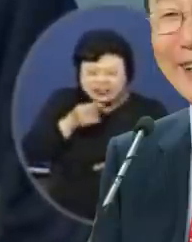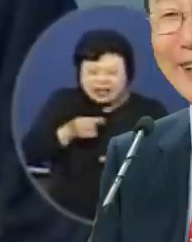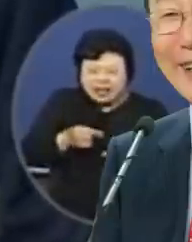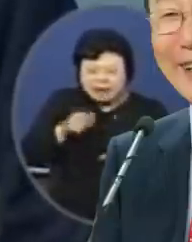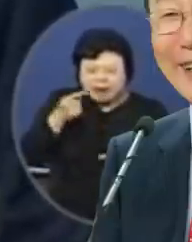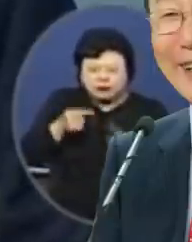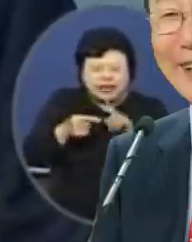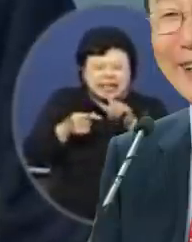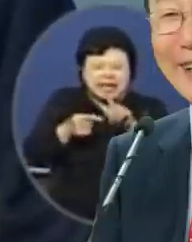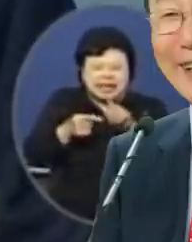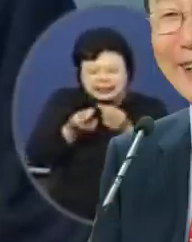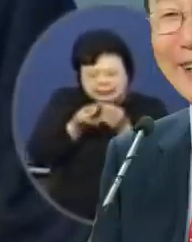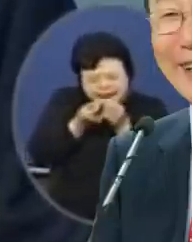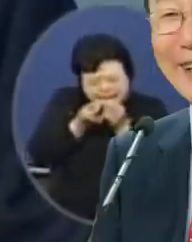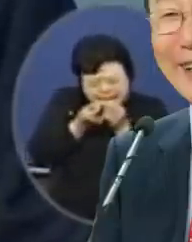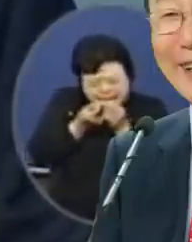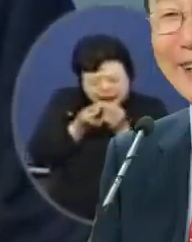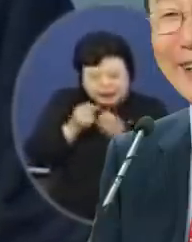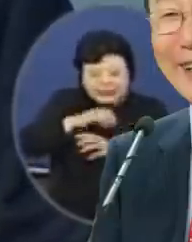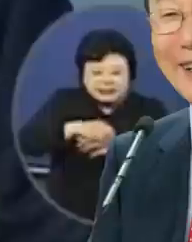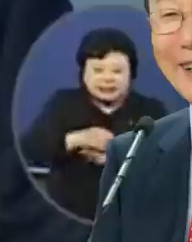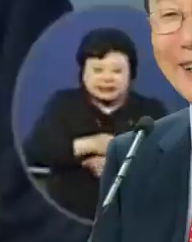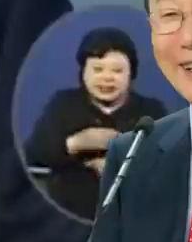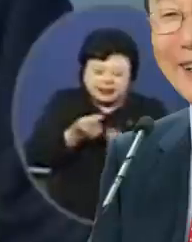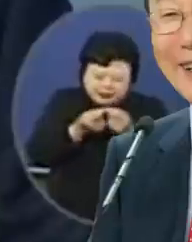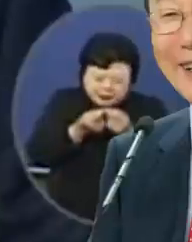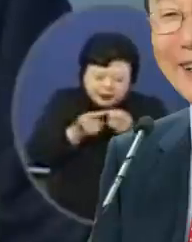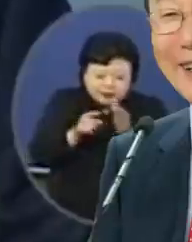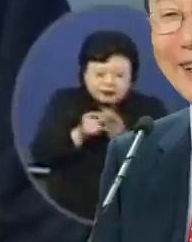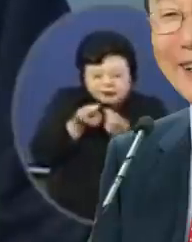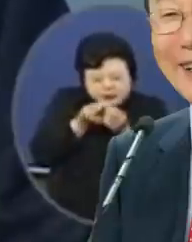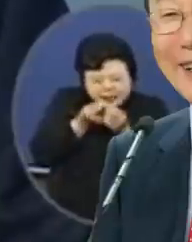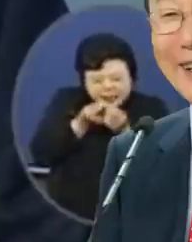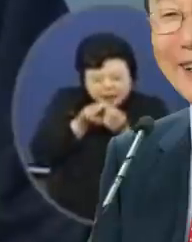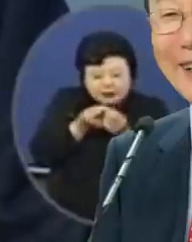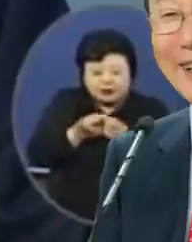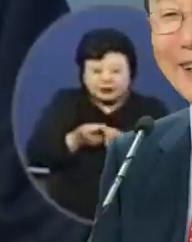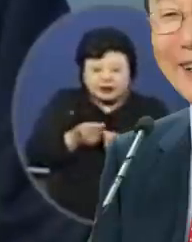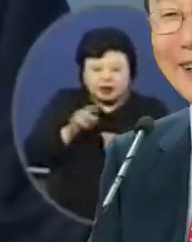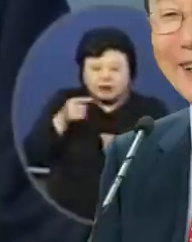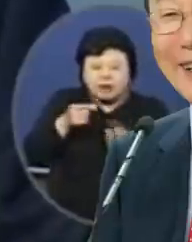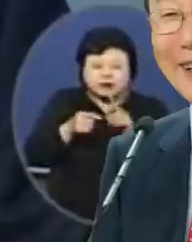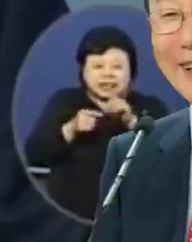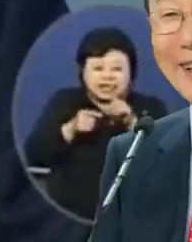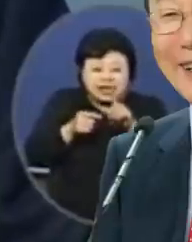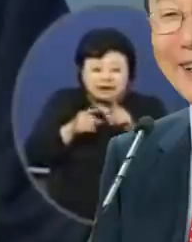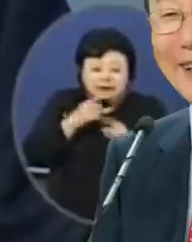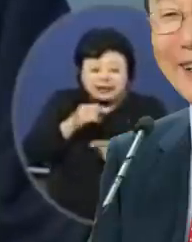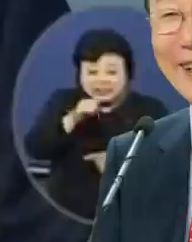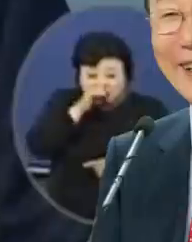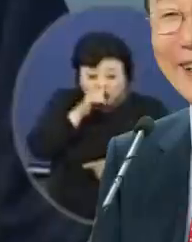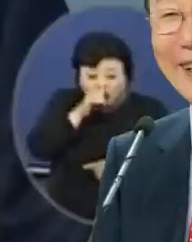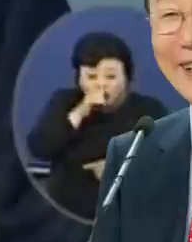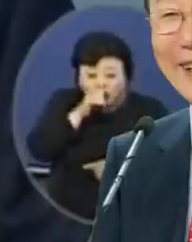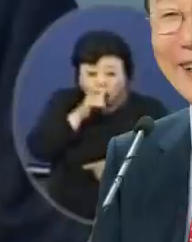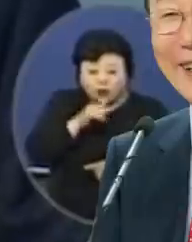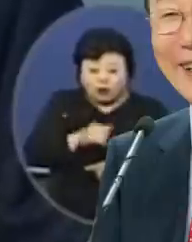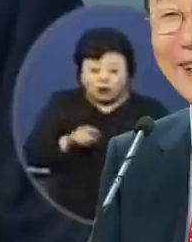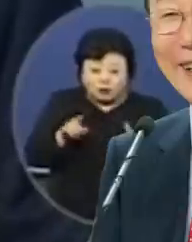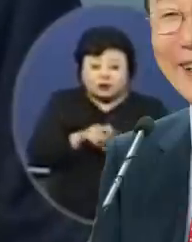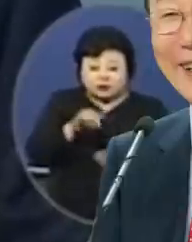것입니다. 여러분 이 세상에 믿음이 100분의 1밖에 없고 100분의 9는